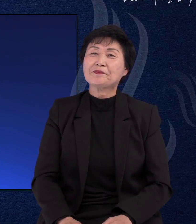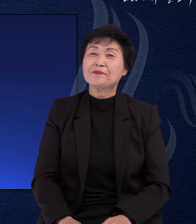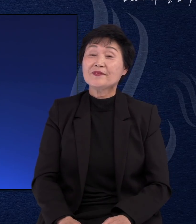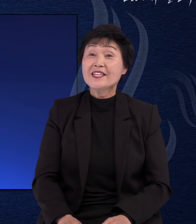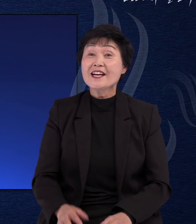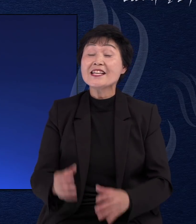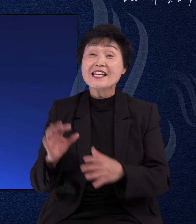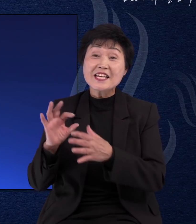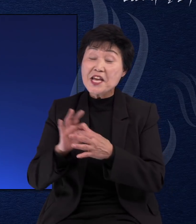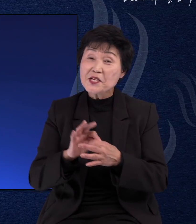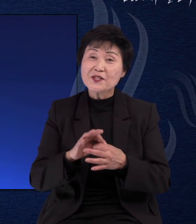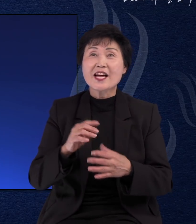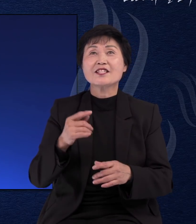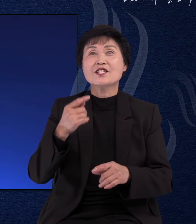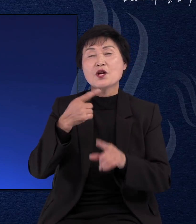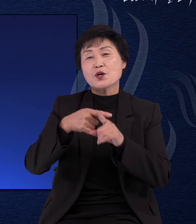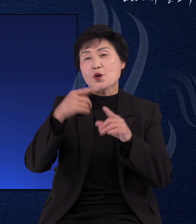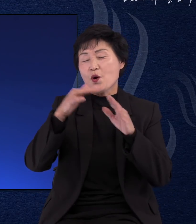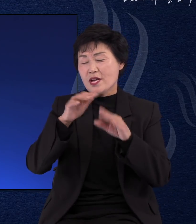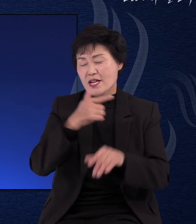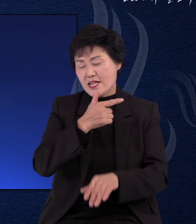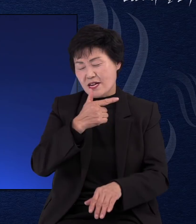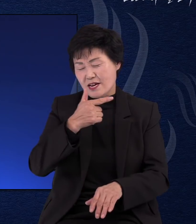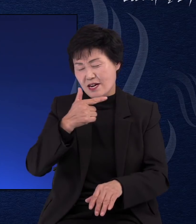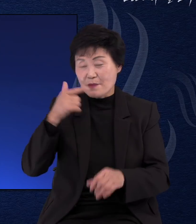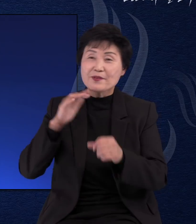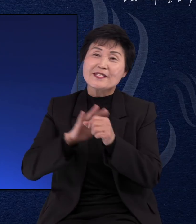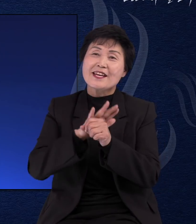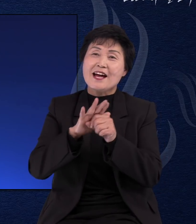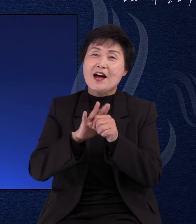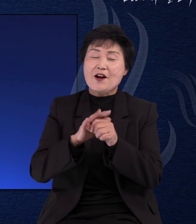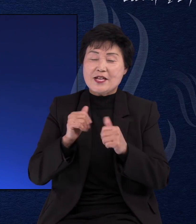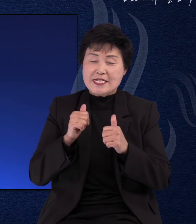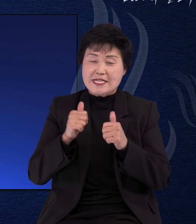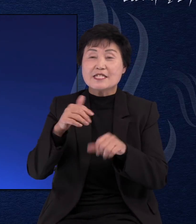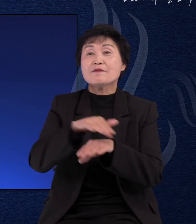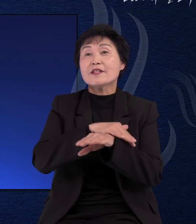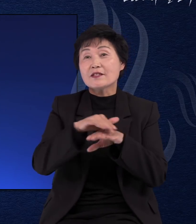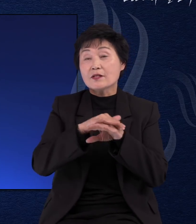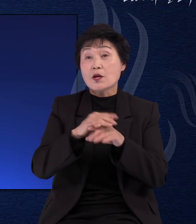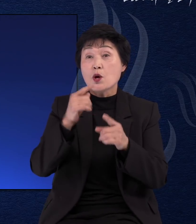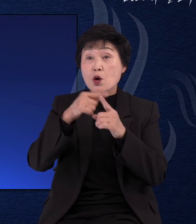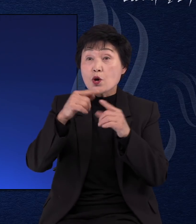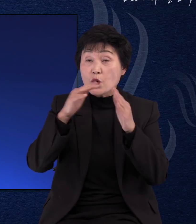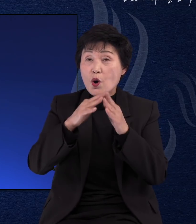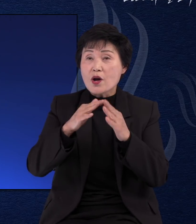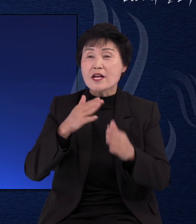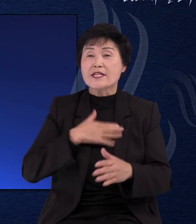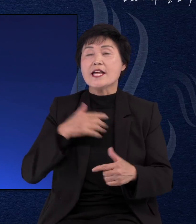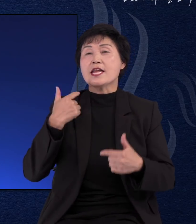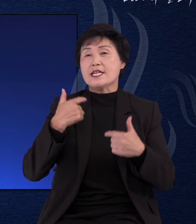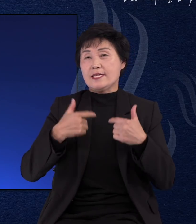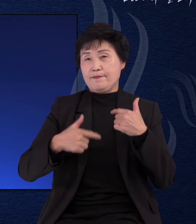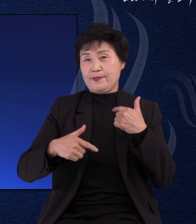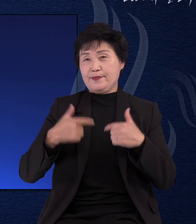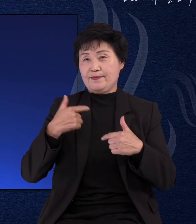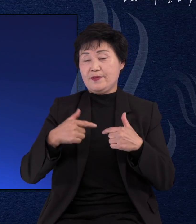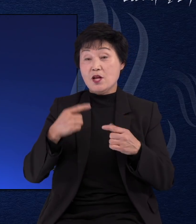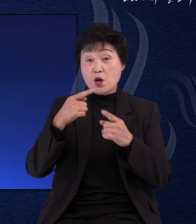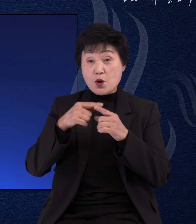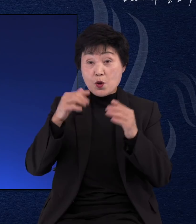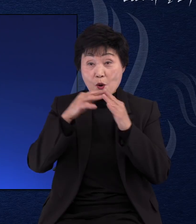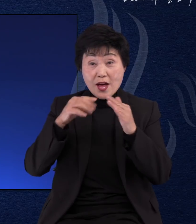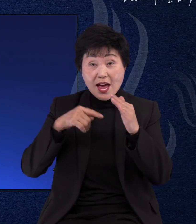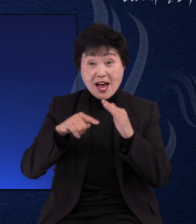그러면서 교회를 저는 너무너무 그렇게 사랑하게 되었습니다. 교회는 저의 모든 것이었고 기쁨이었고, 교회만 가면 목사님 제